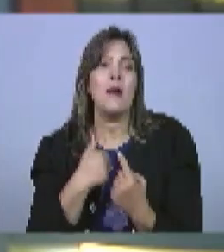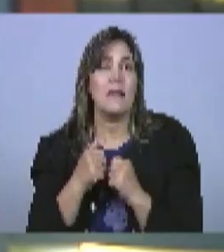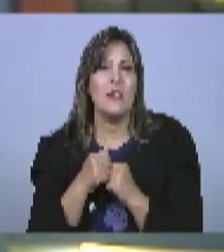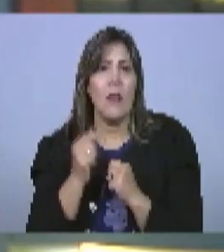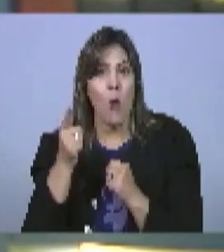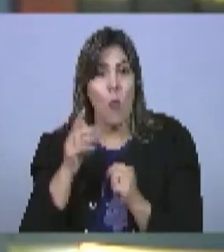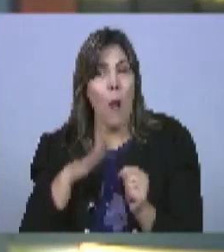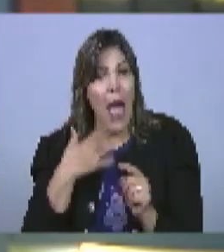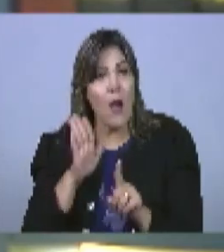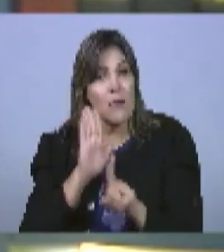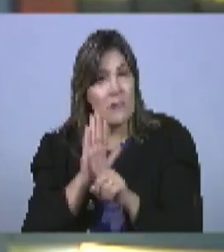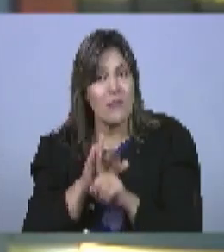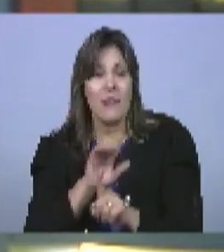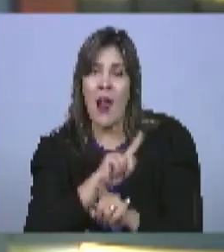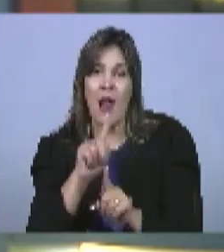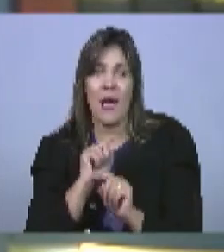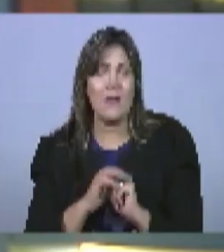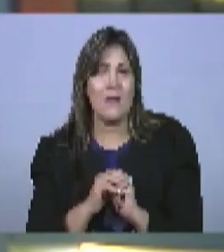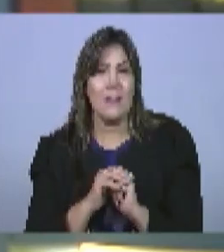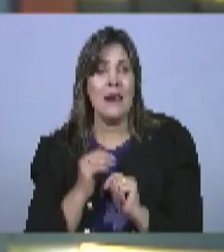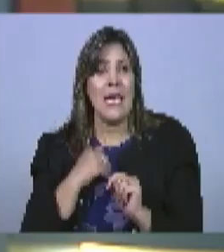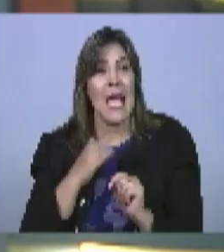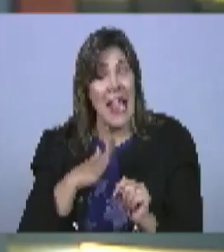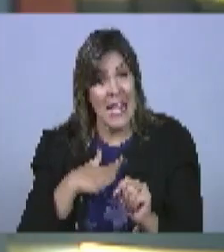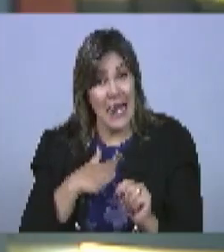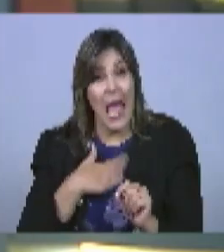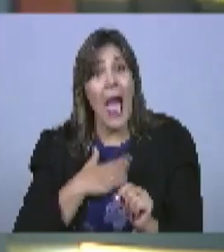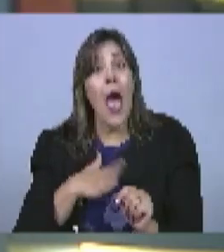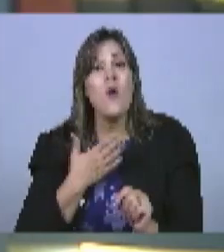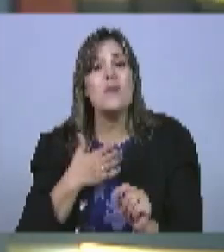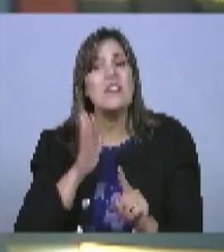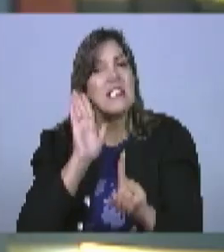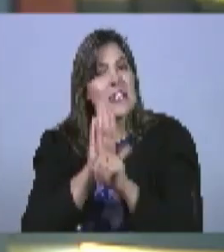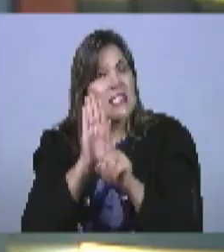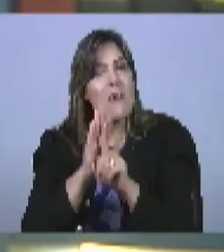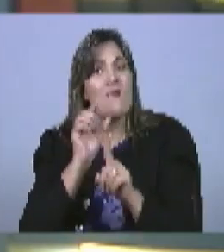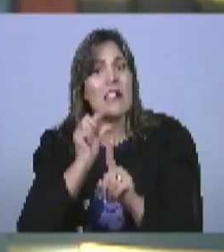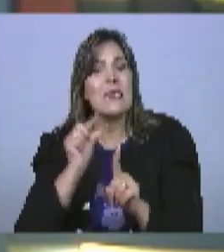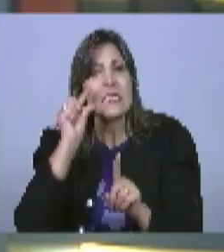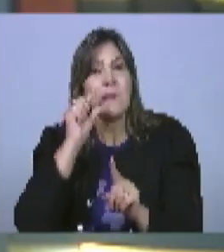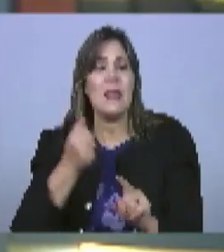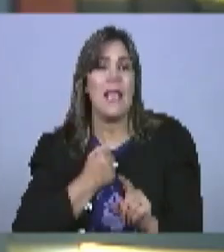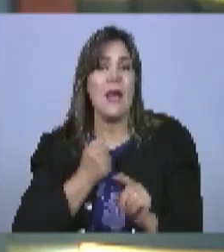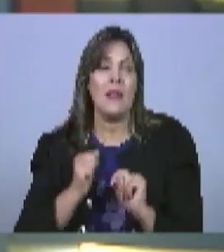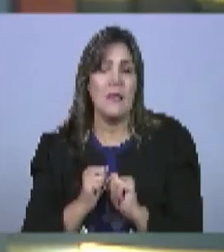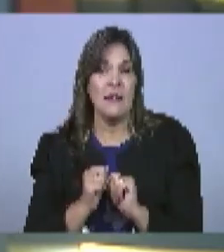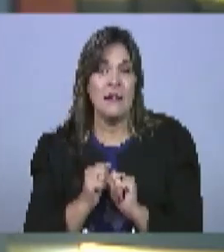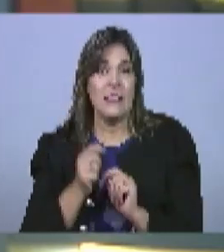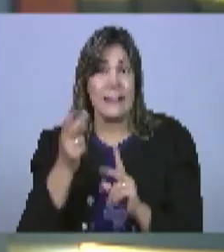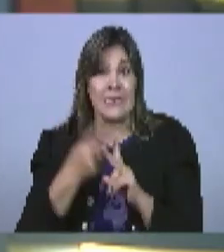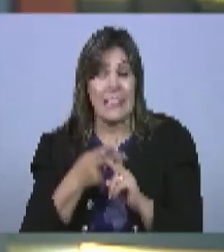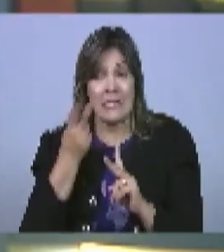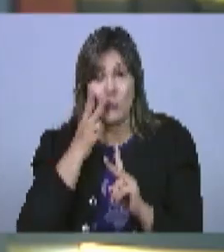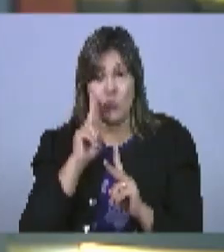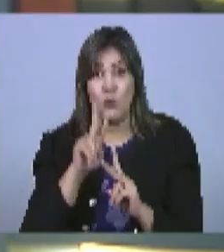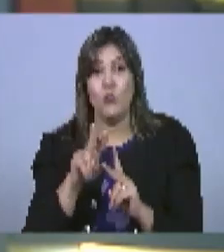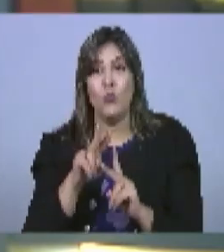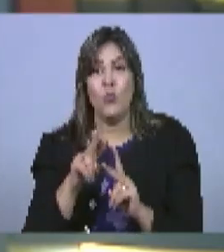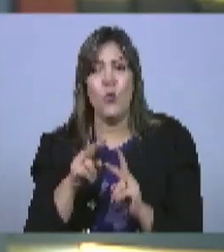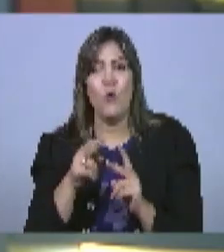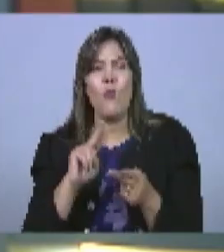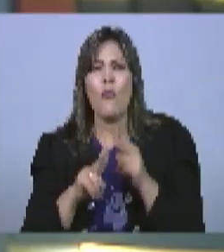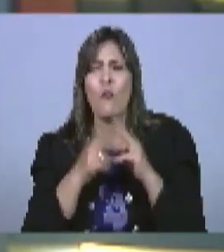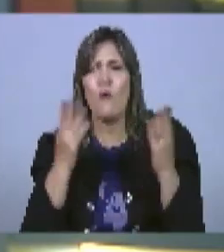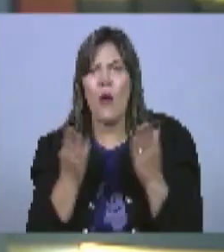ندافع عنه ولكن احنا محتاجين ندافع عن عقيدتنا الناس لما تلاقيهم في مناسبات